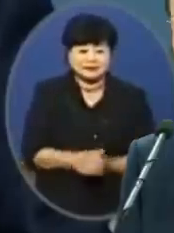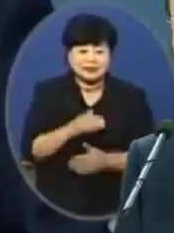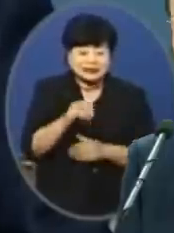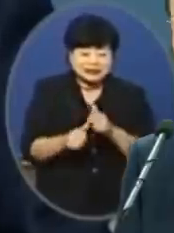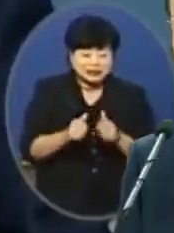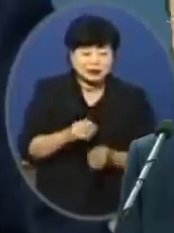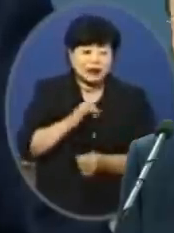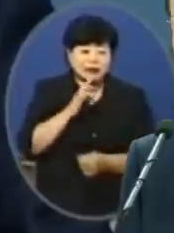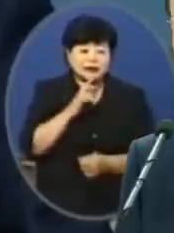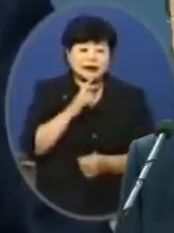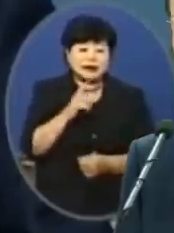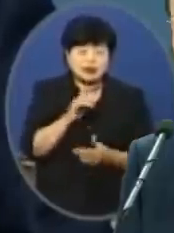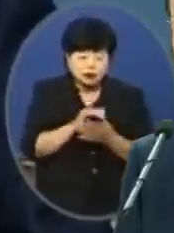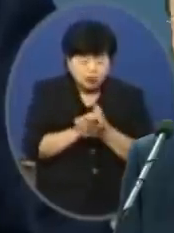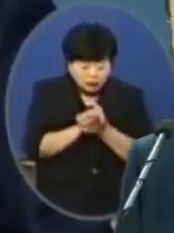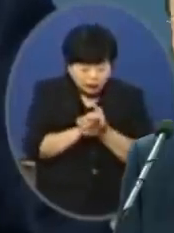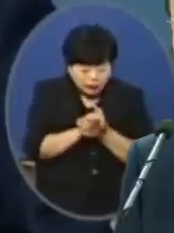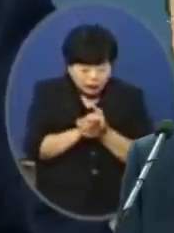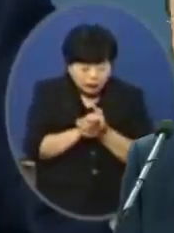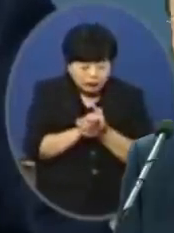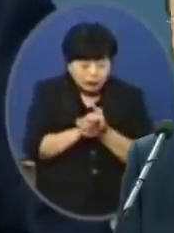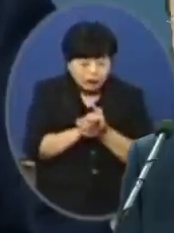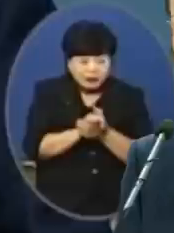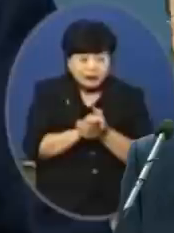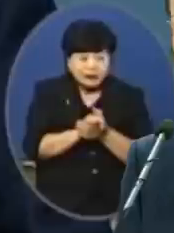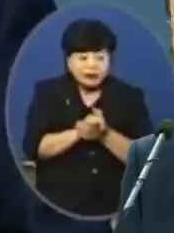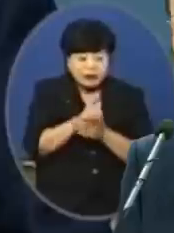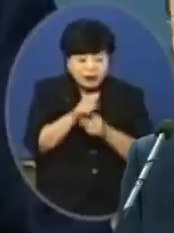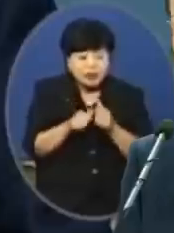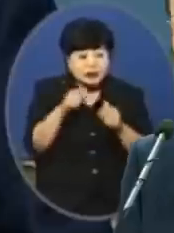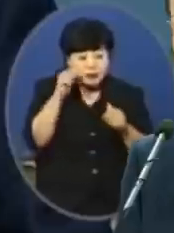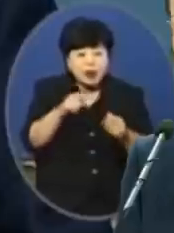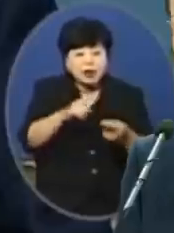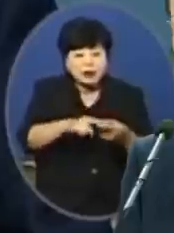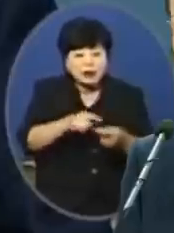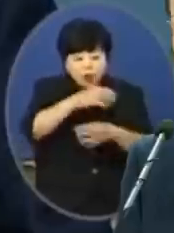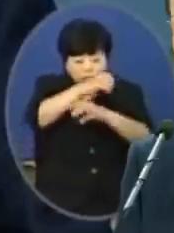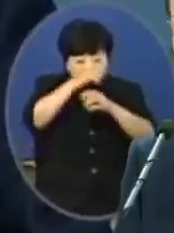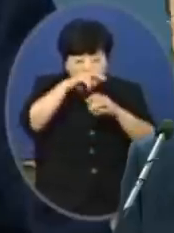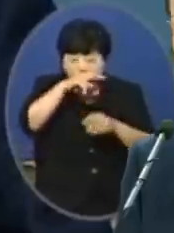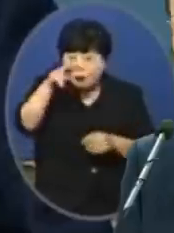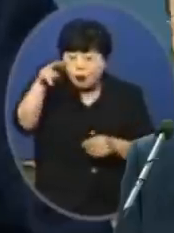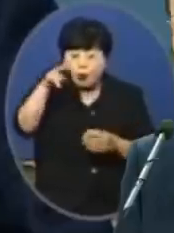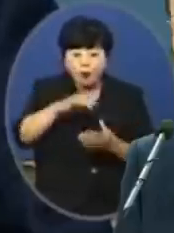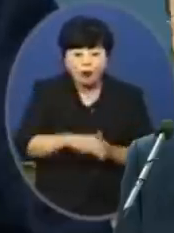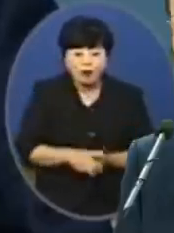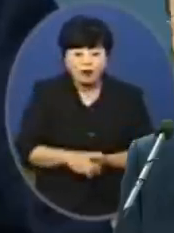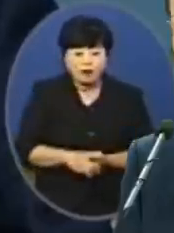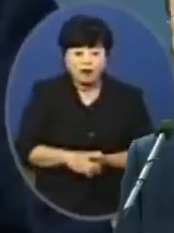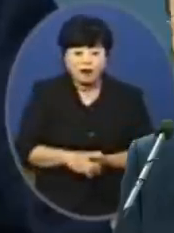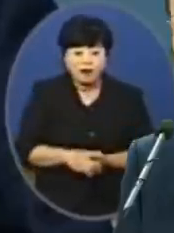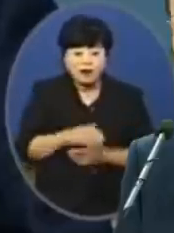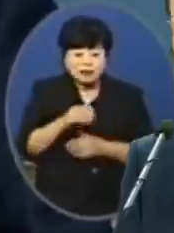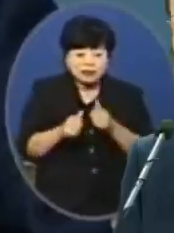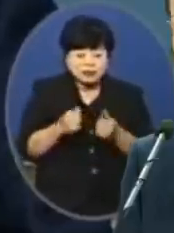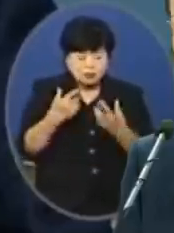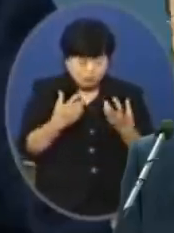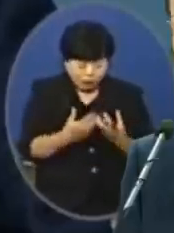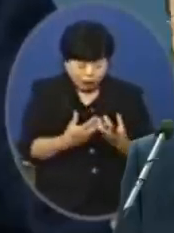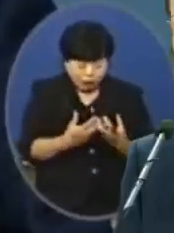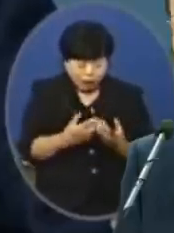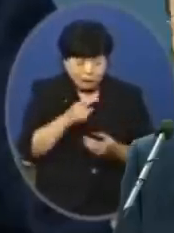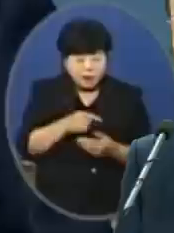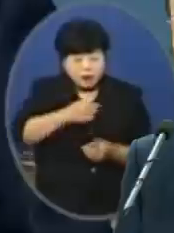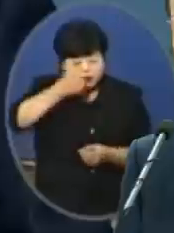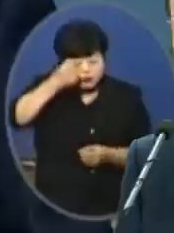자손이 안 된다고 기도하다가 하나님 시키는 대로 별들을 바라보고 자손이 그와 같이 많을 것을